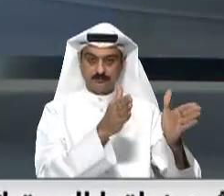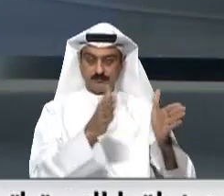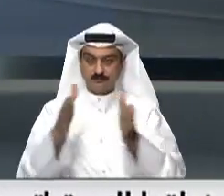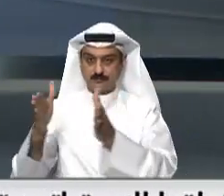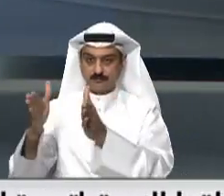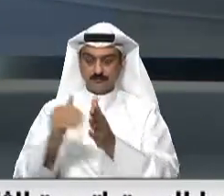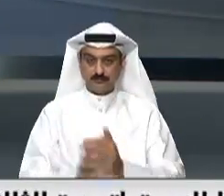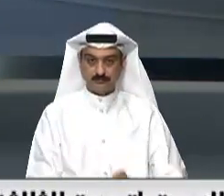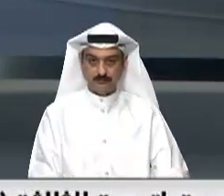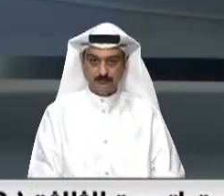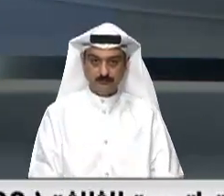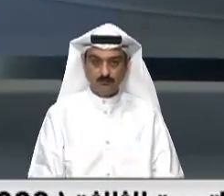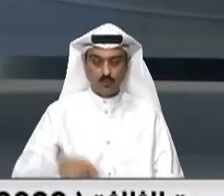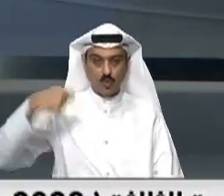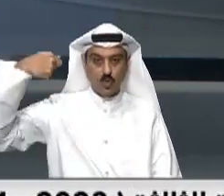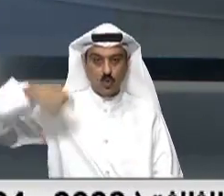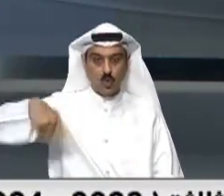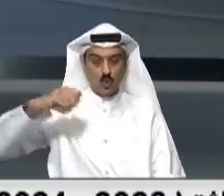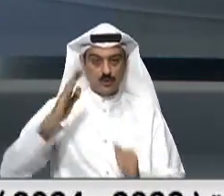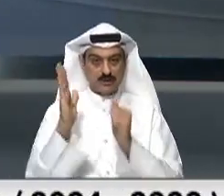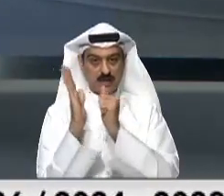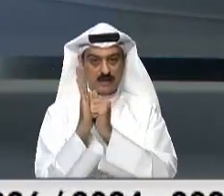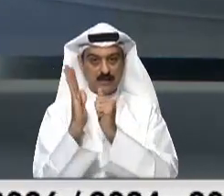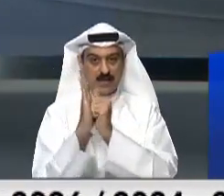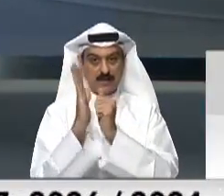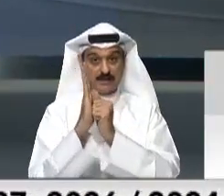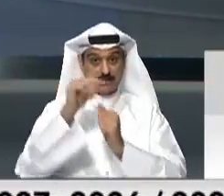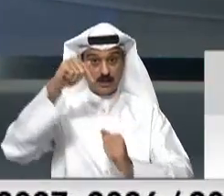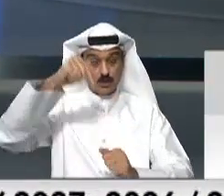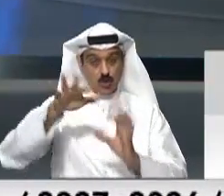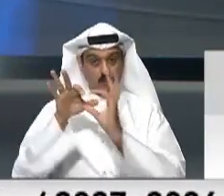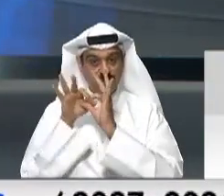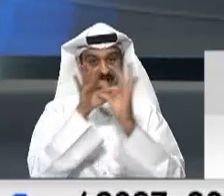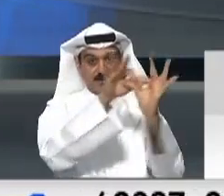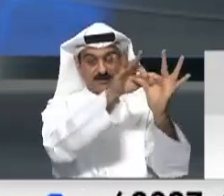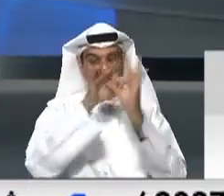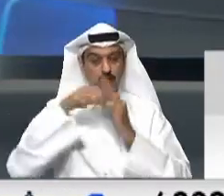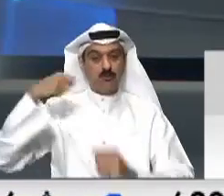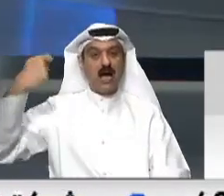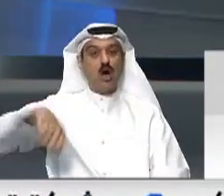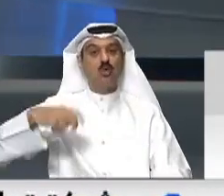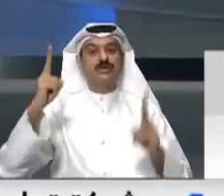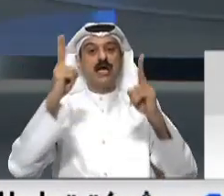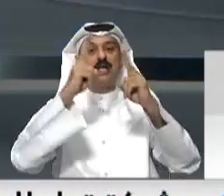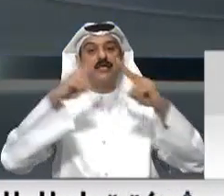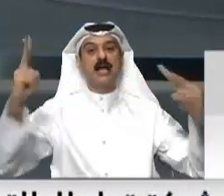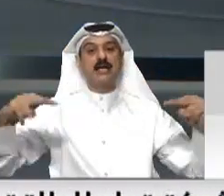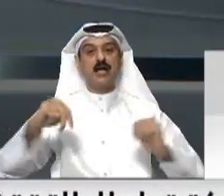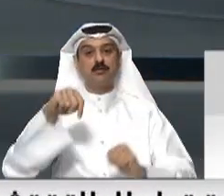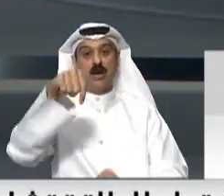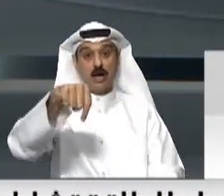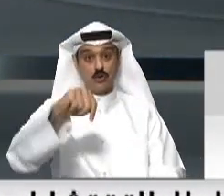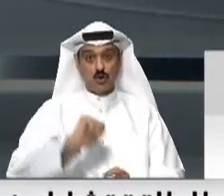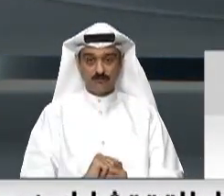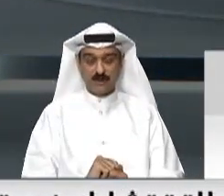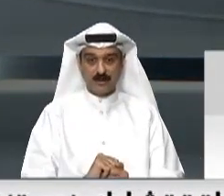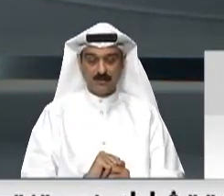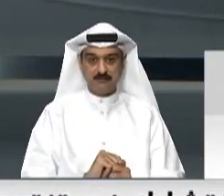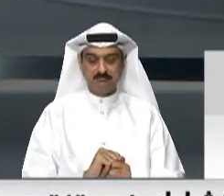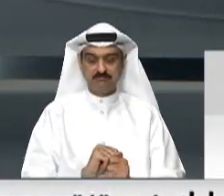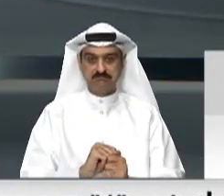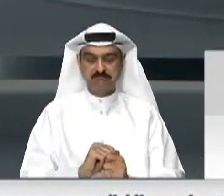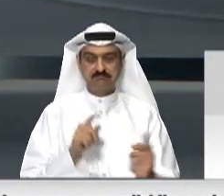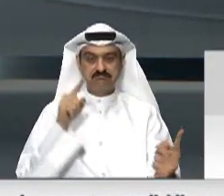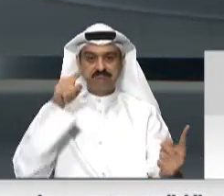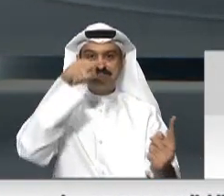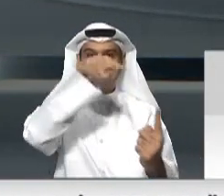دشنت المؤسسه العامه لرعايه السكنيه بالتعاون مع وزاره الكهرباء والماء والطاقه المتجدده ايصال